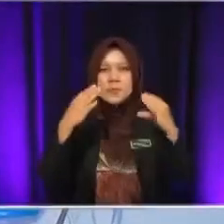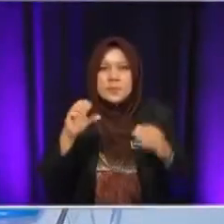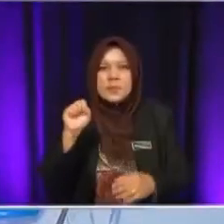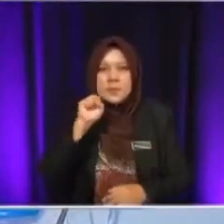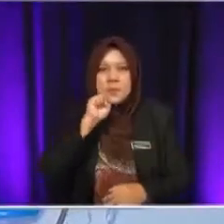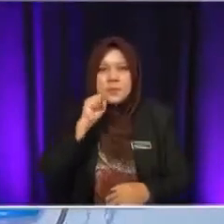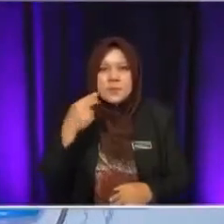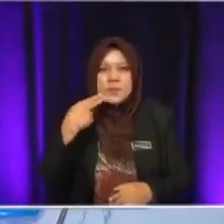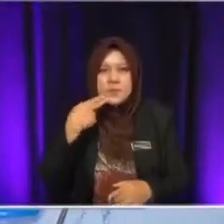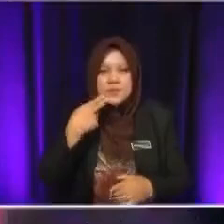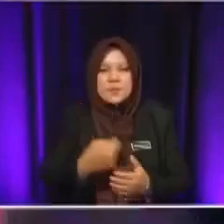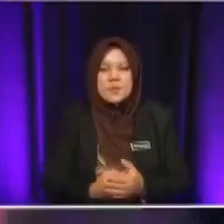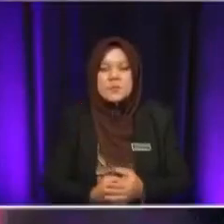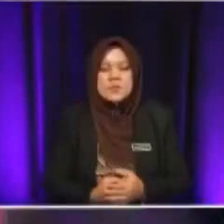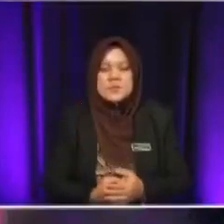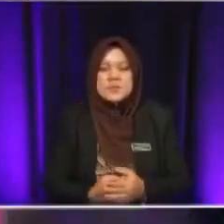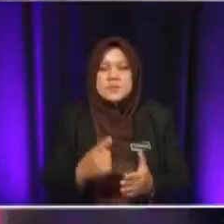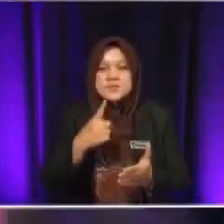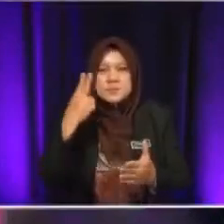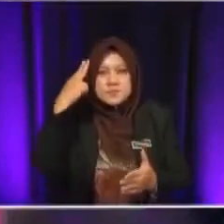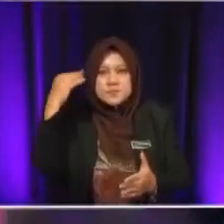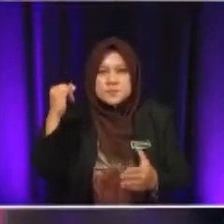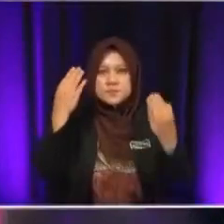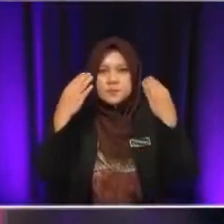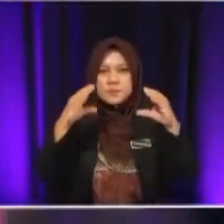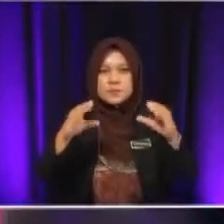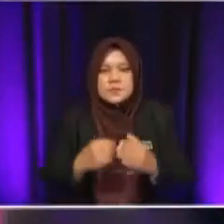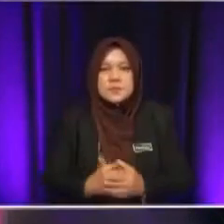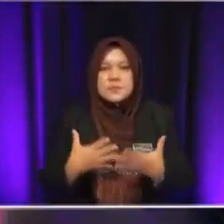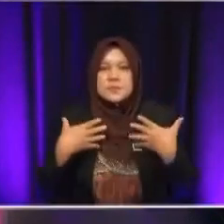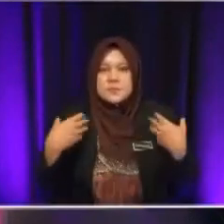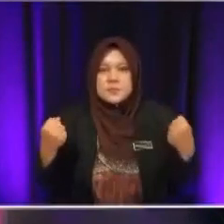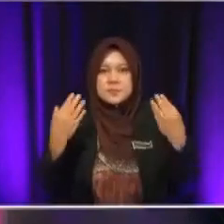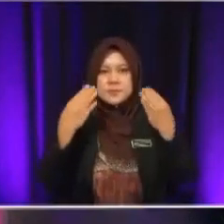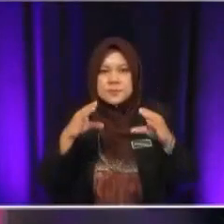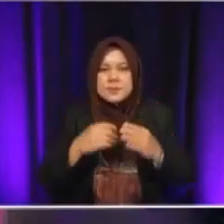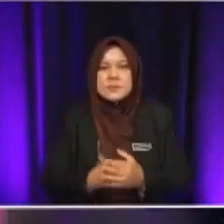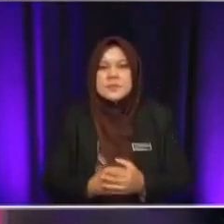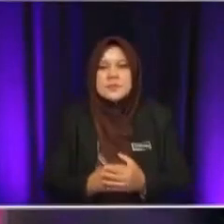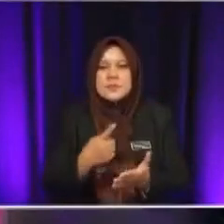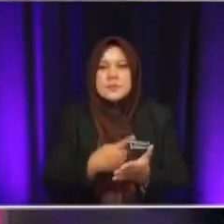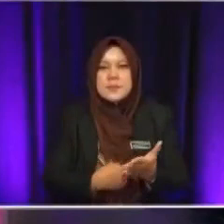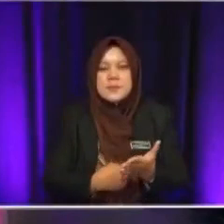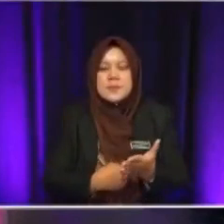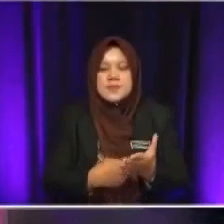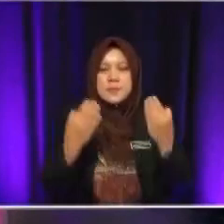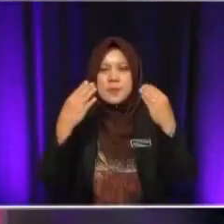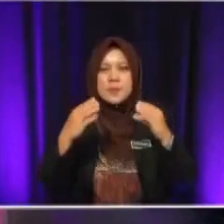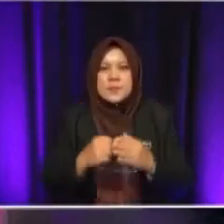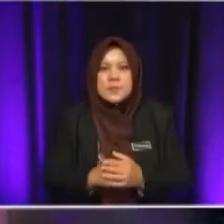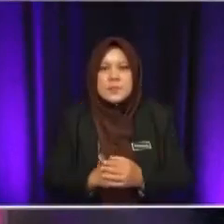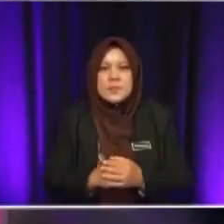Suhaila Jumaat. Hai Cikgu. Hai Mira, sihat? Sihat Cikgu. Cikgu Suhaila atau lebih mesra dengan sapaan